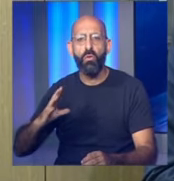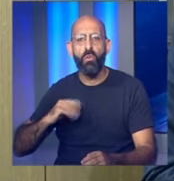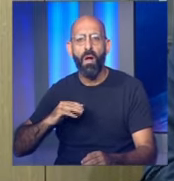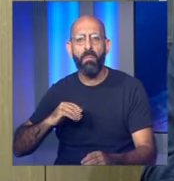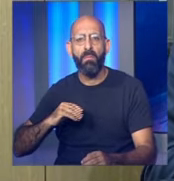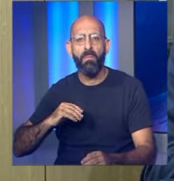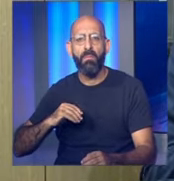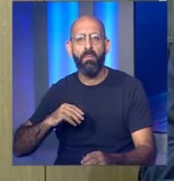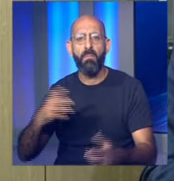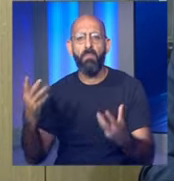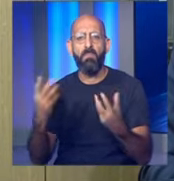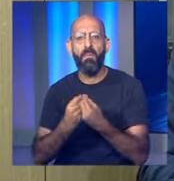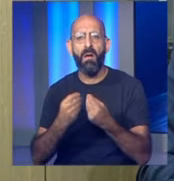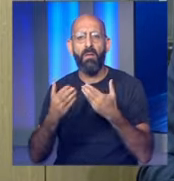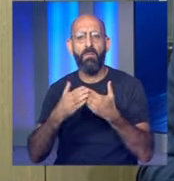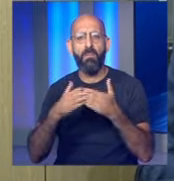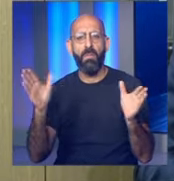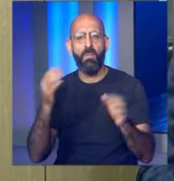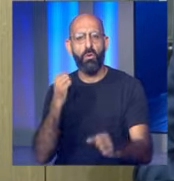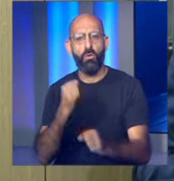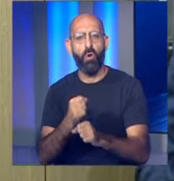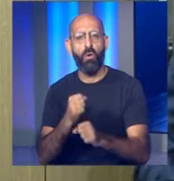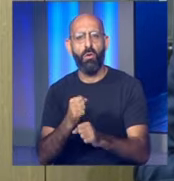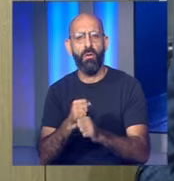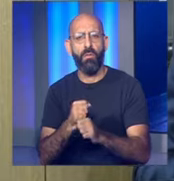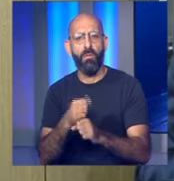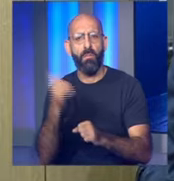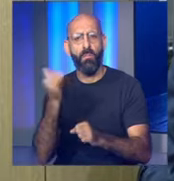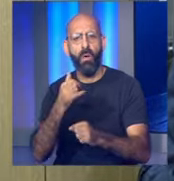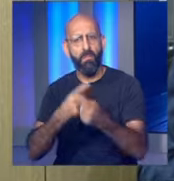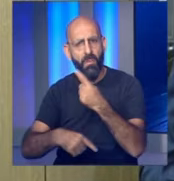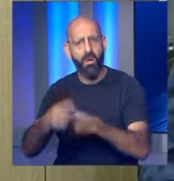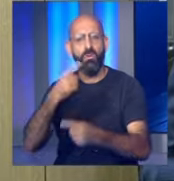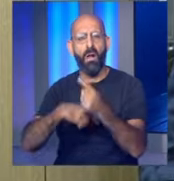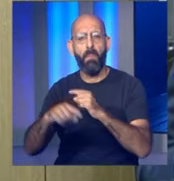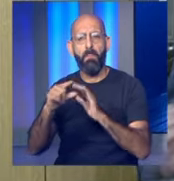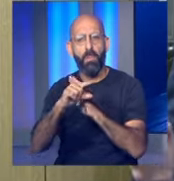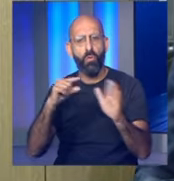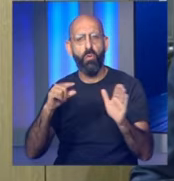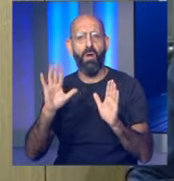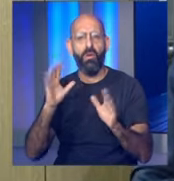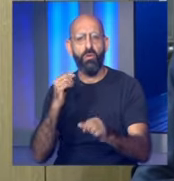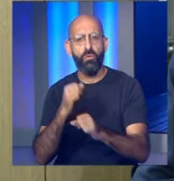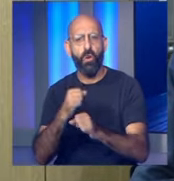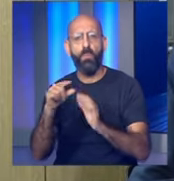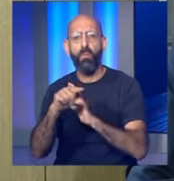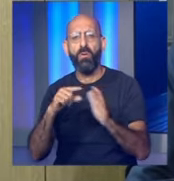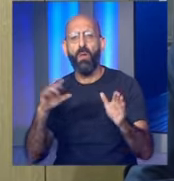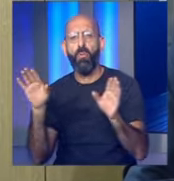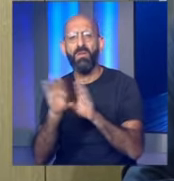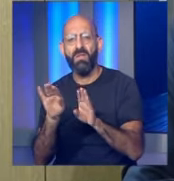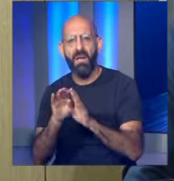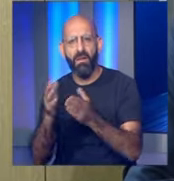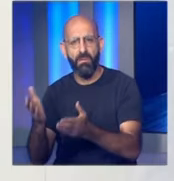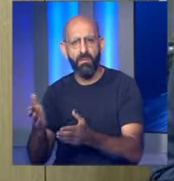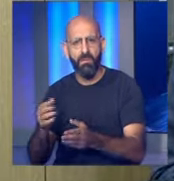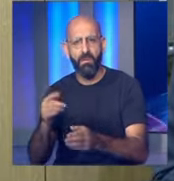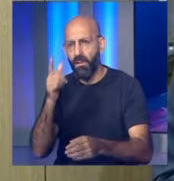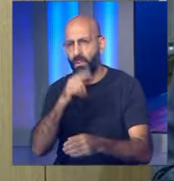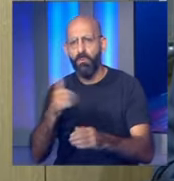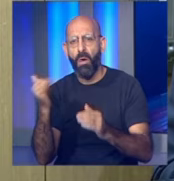نواب مع بوجود الحكومه تنقدر نعمل ترجمه عمليه، وهيك بنكون رجعنا يعني الموضوع الى الموضوع